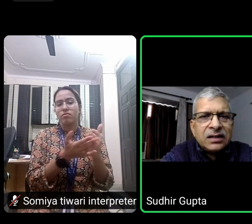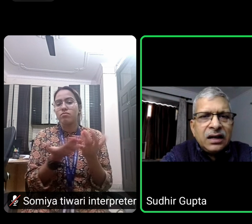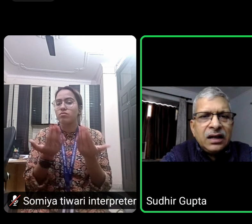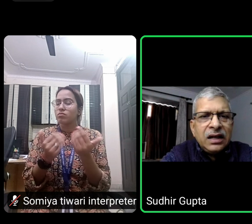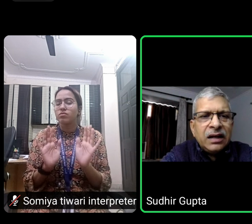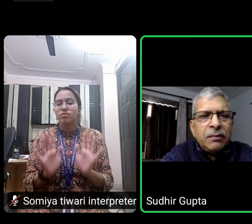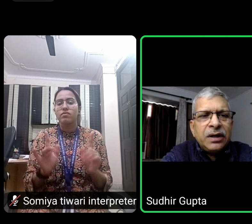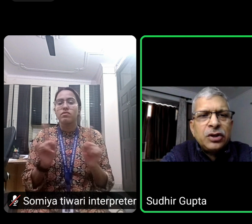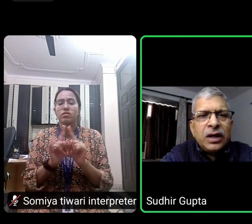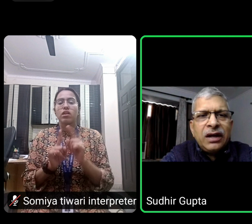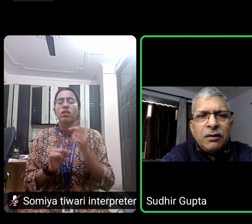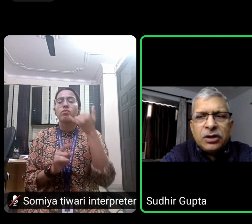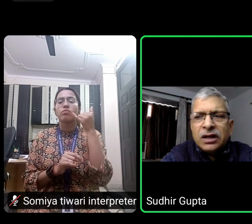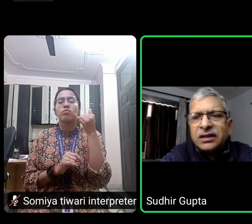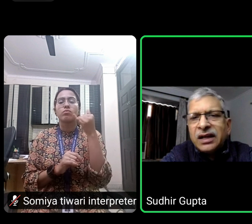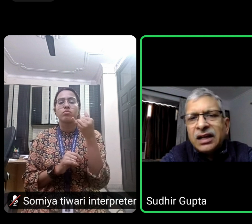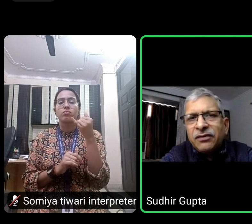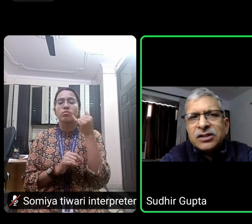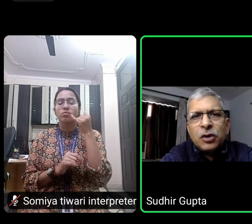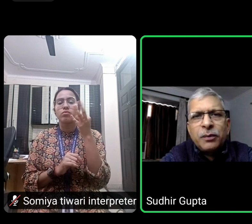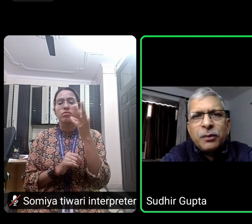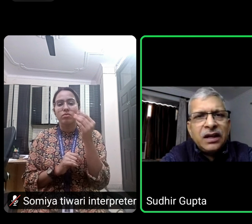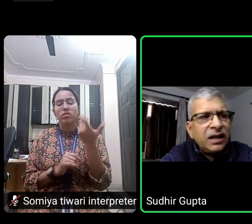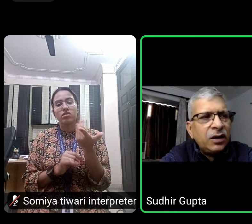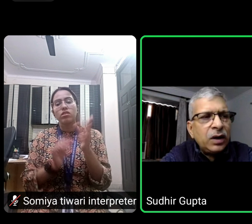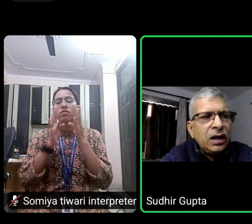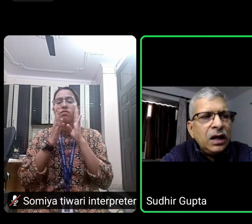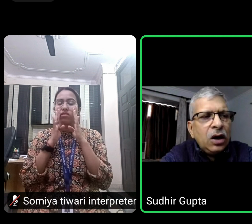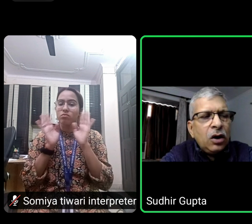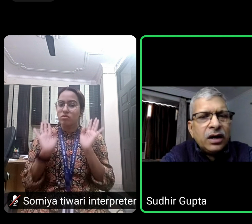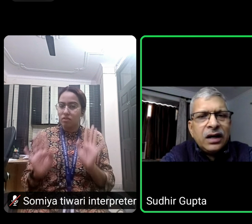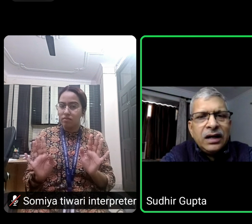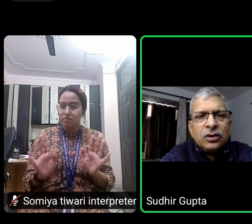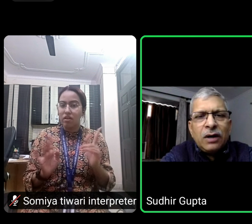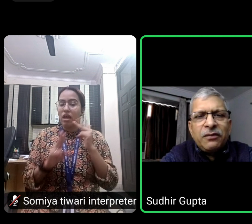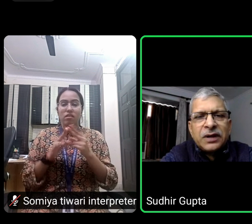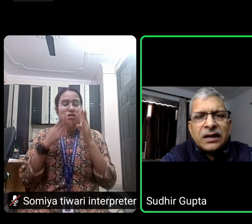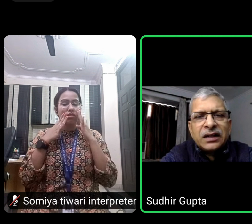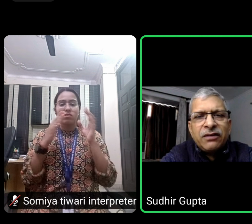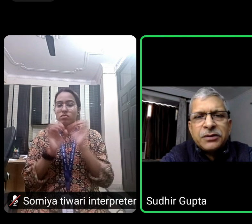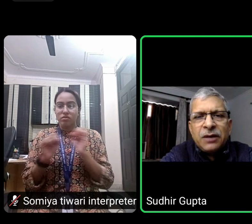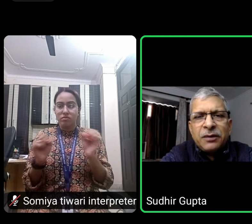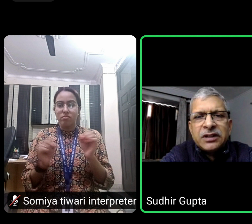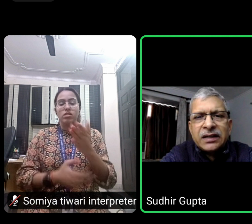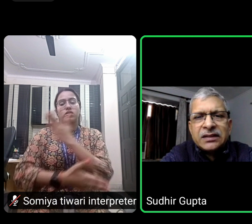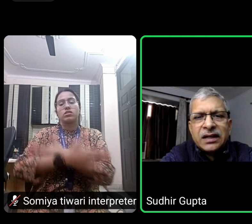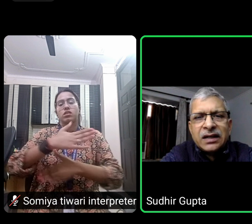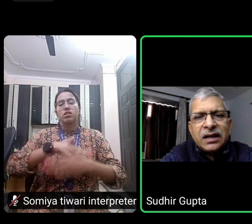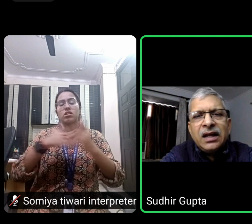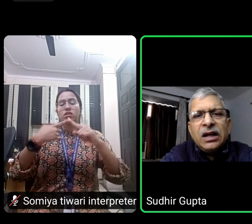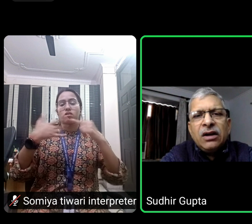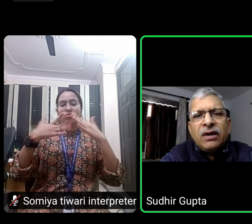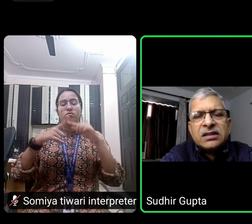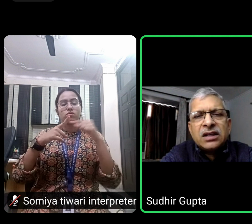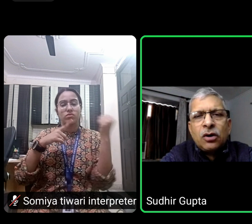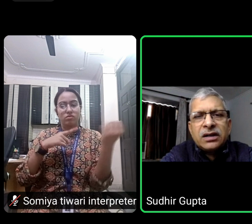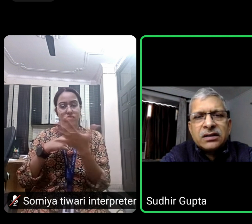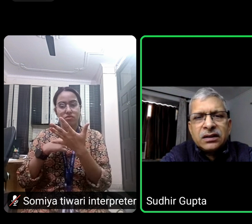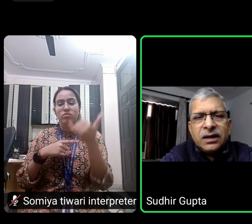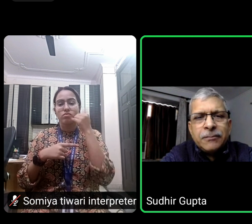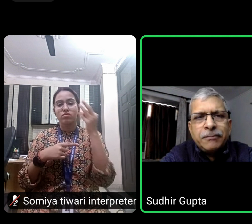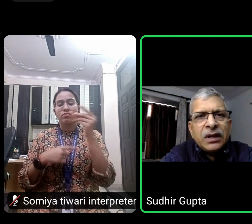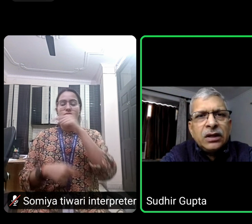ये कनेक्ट करने के लिए नंबर जो है मुझे लगता है कि आप फेसबुक पे दिया गया होगा, और अगर नहीं तो आप सार्थक की वेबसाइट पे जाके चेक करके वहां से